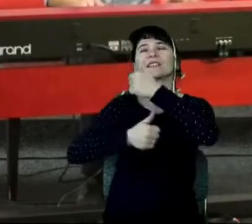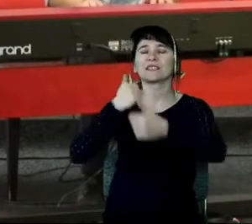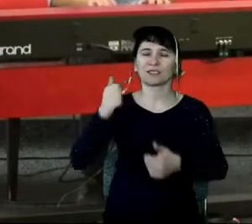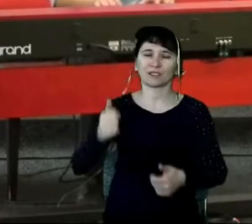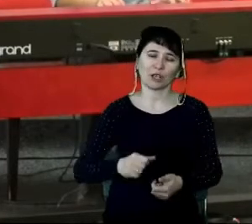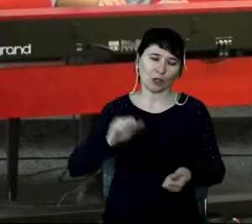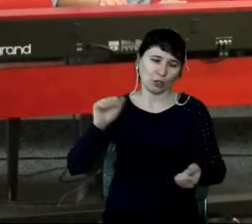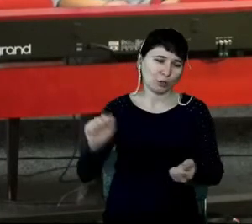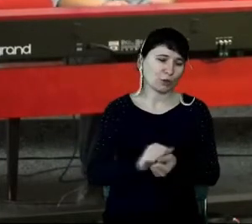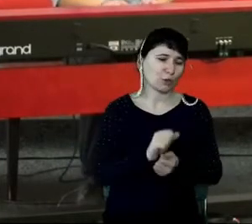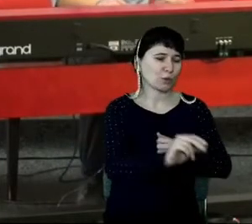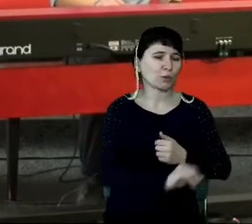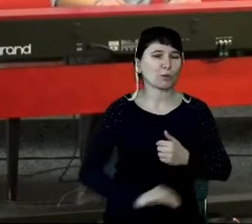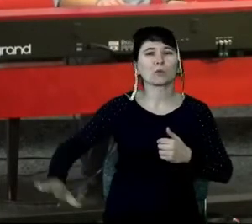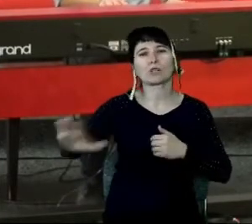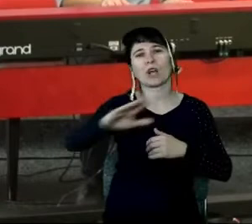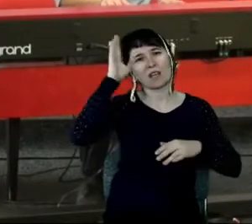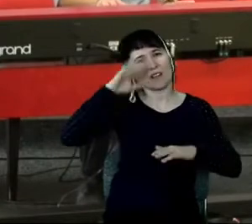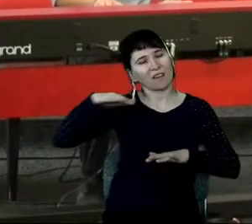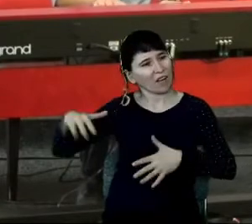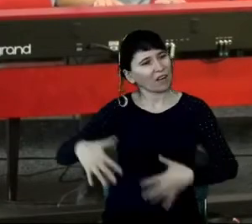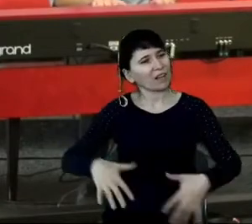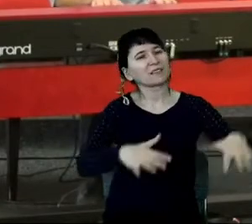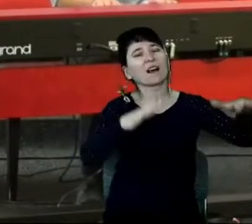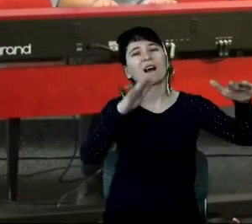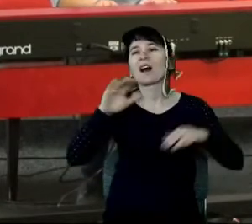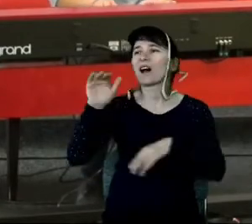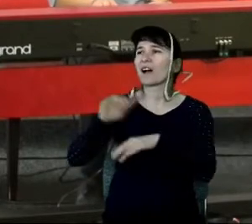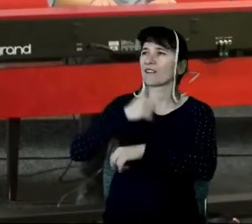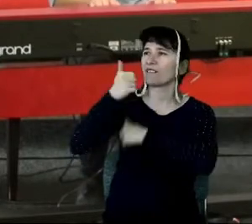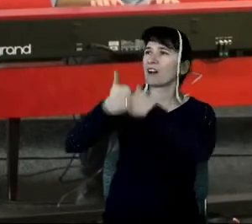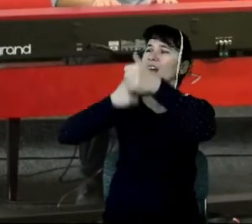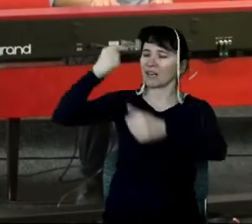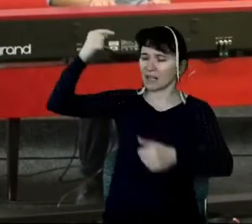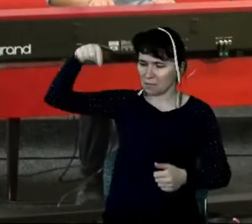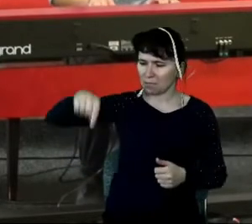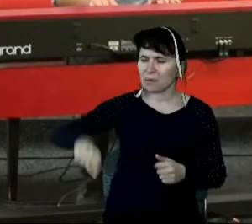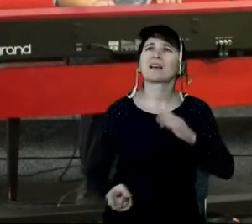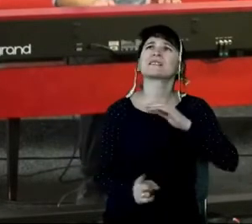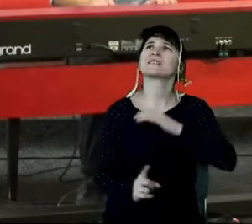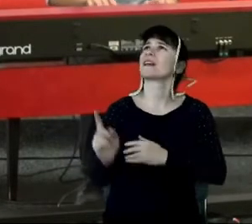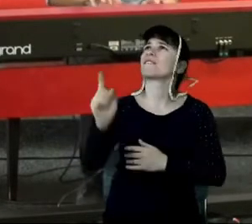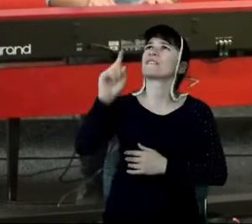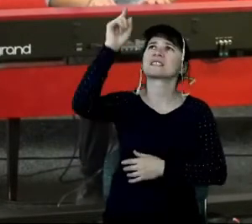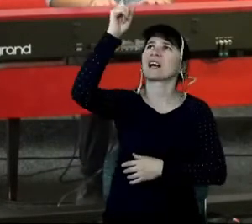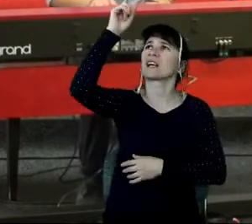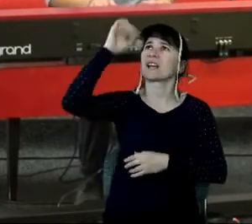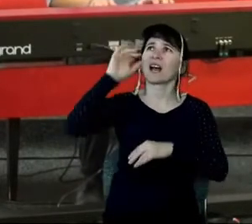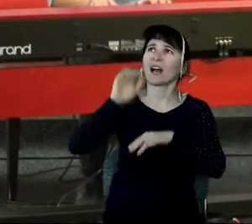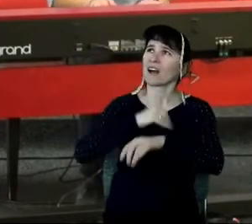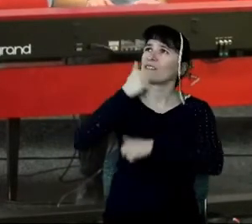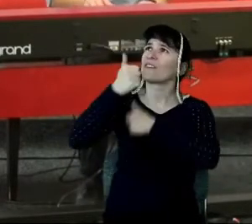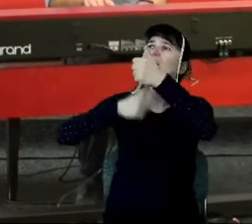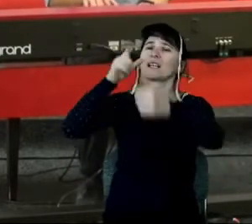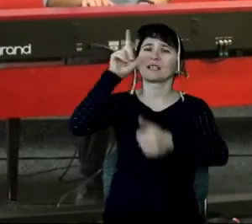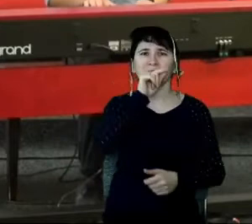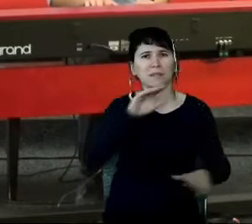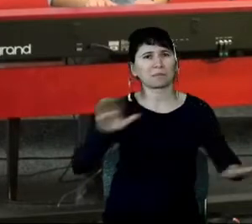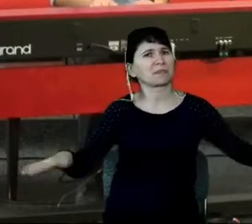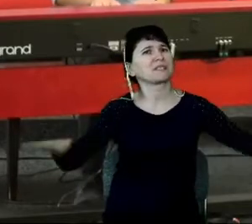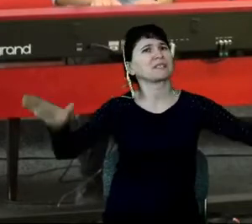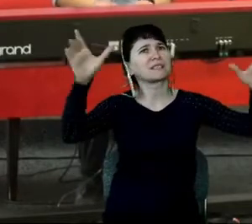Хвалите суша и вода, хвалите бездна, высота, хвалите